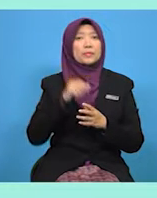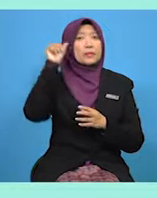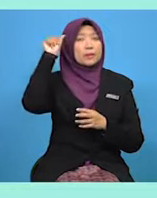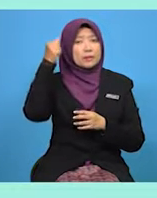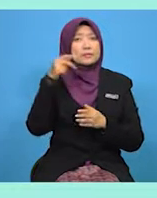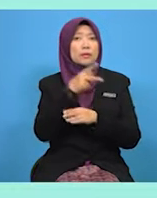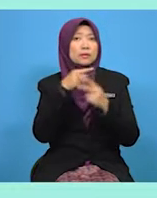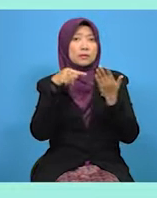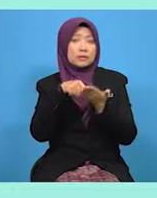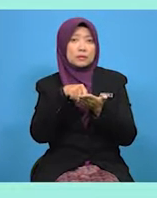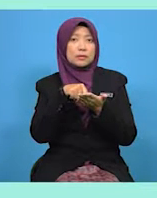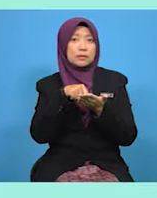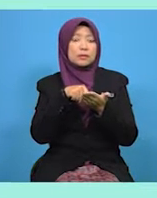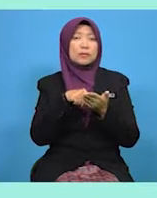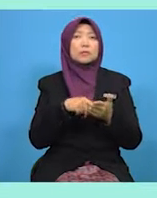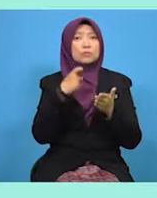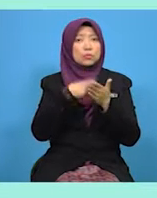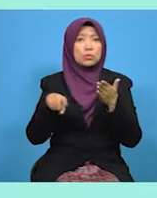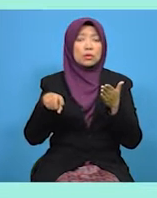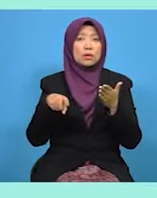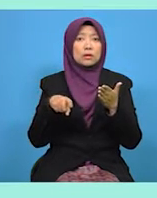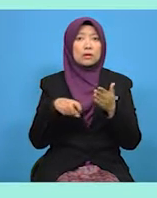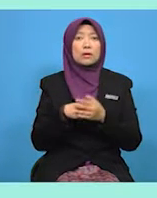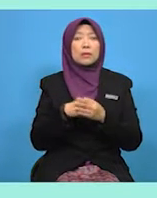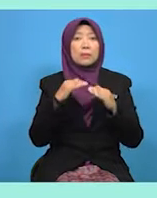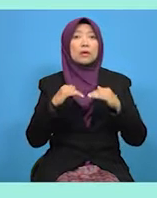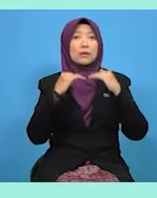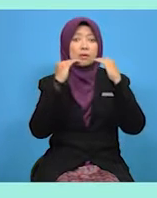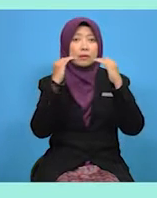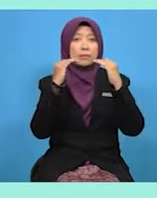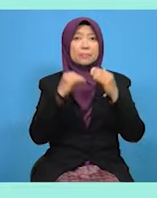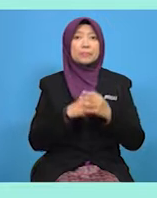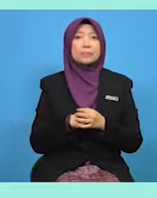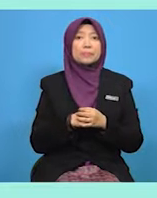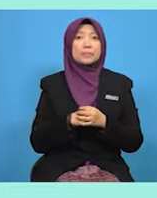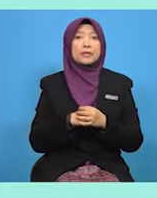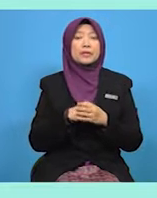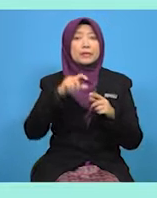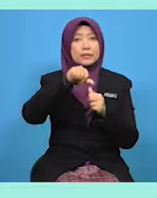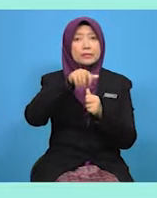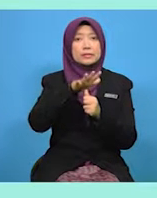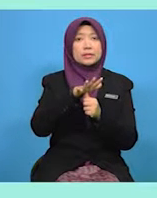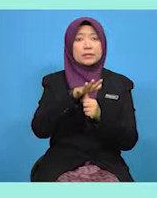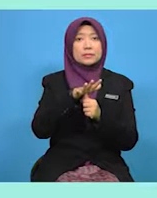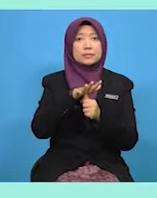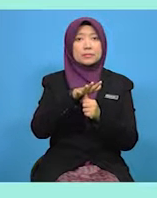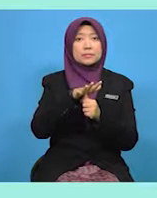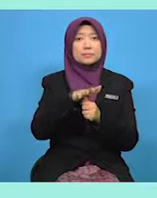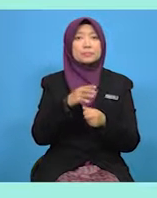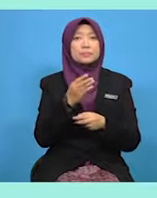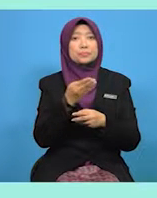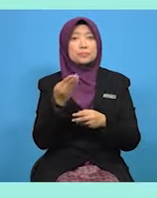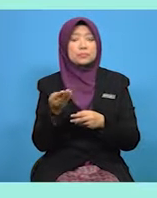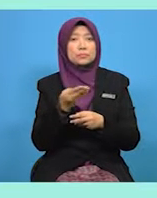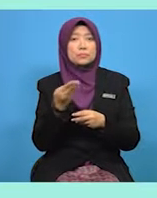Andaian kali ini ialah cukai korporat meningkat. Kesannya, kos